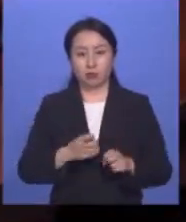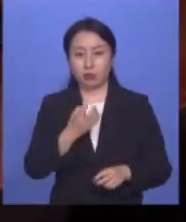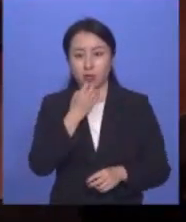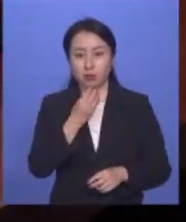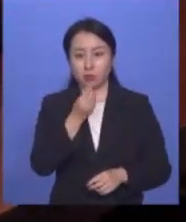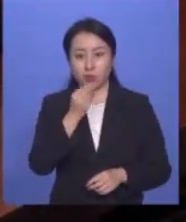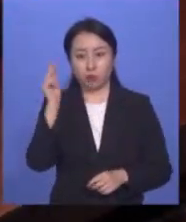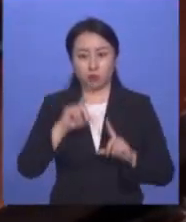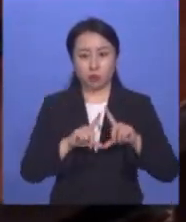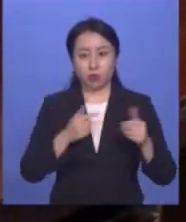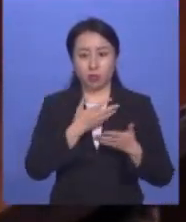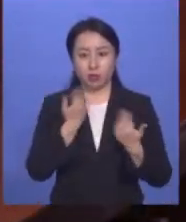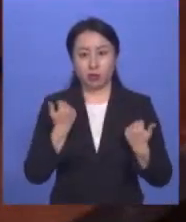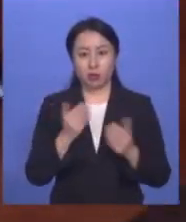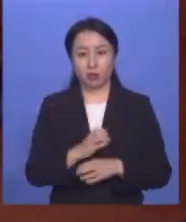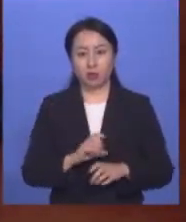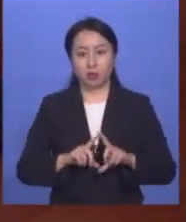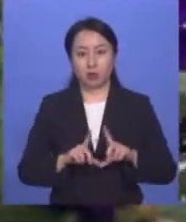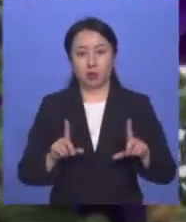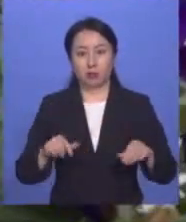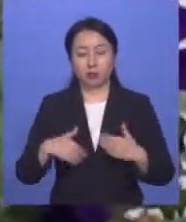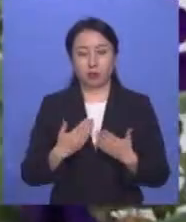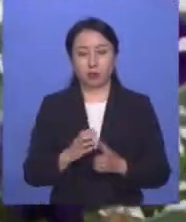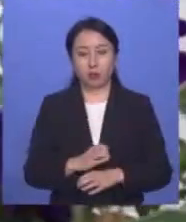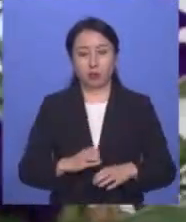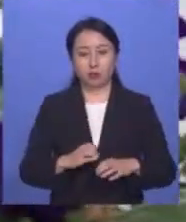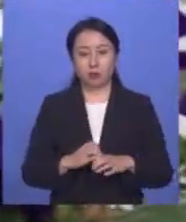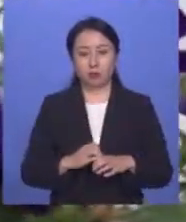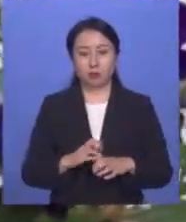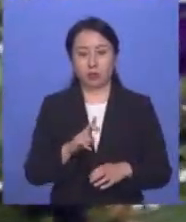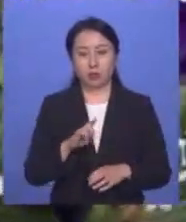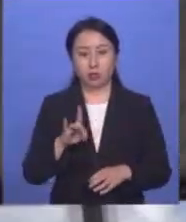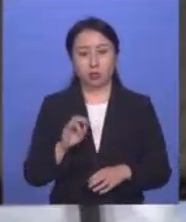питанием в школе нет. Продуктами объект образования обеспечивает командитное товарищество «Зенченко и К».